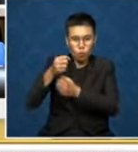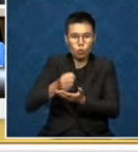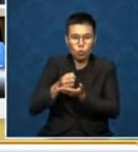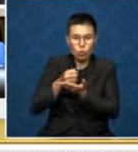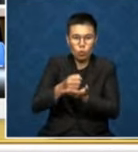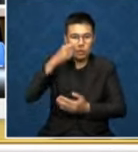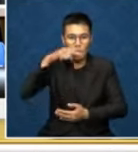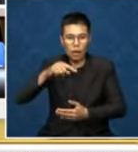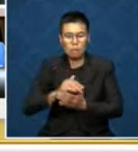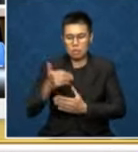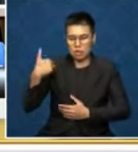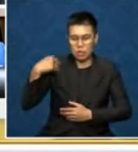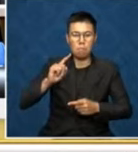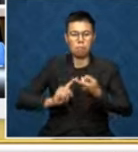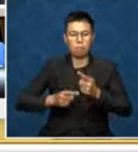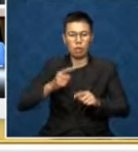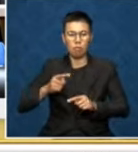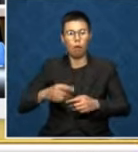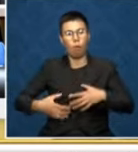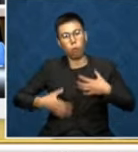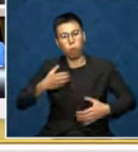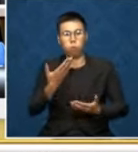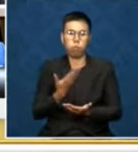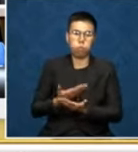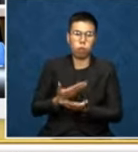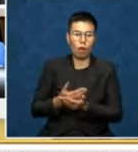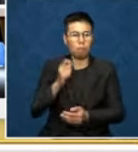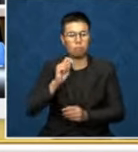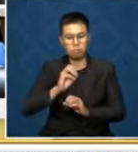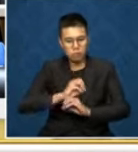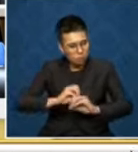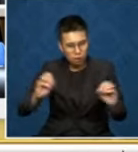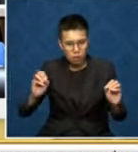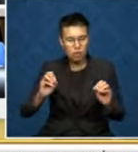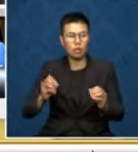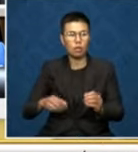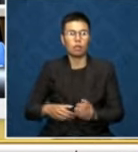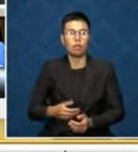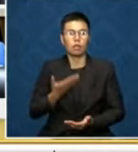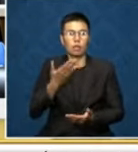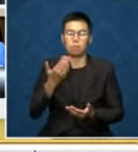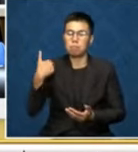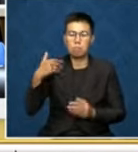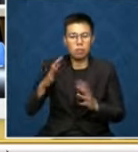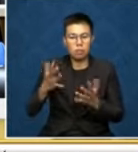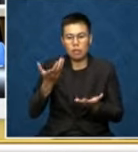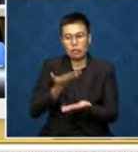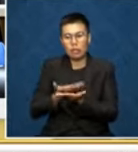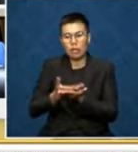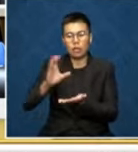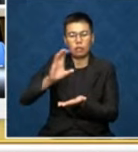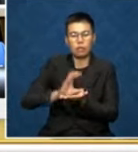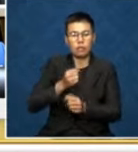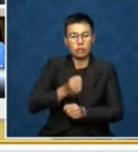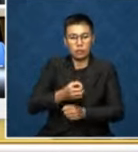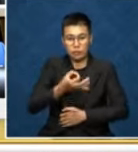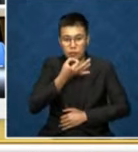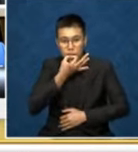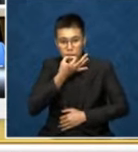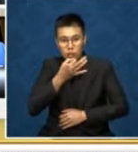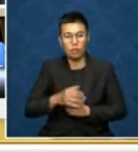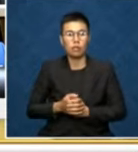นี้นะครับยังเดือดร้อนเป็นหนี้เป็นสินไม่มีเงินในการไม่มีเครดิตไม่มีทุนในการประกอบอาชีพรัฐบ